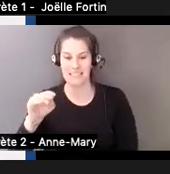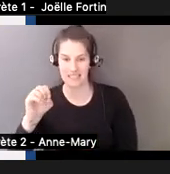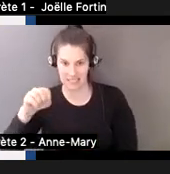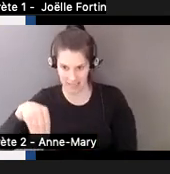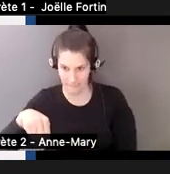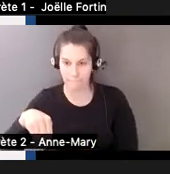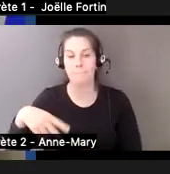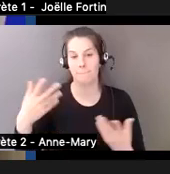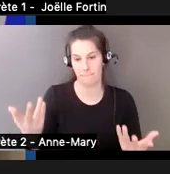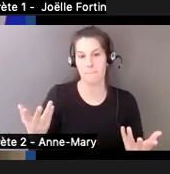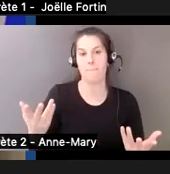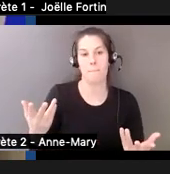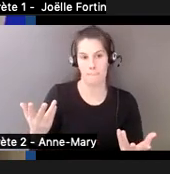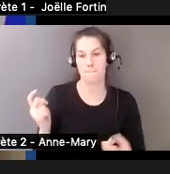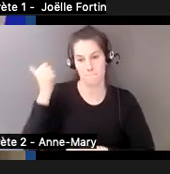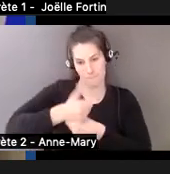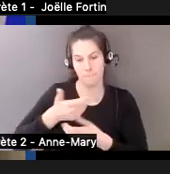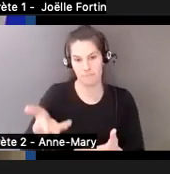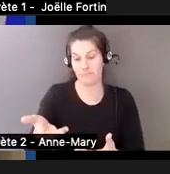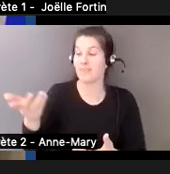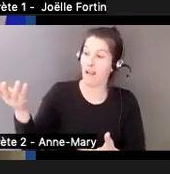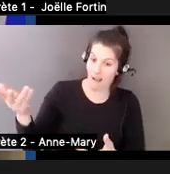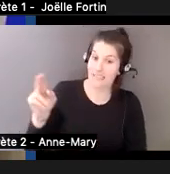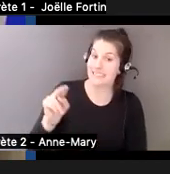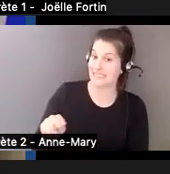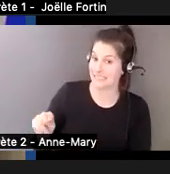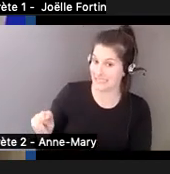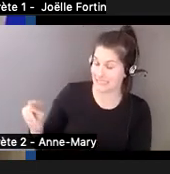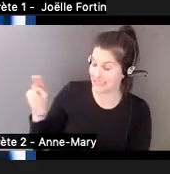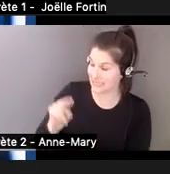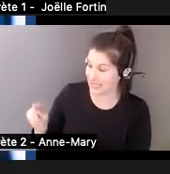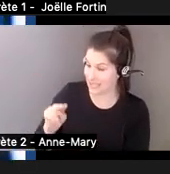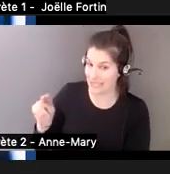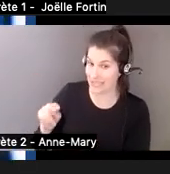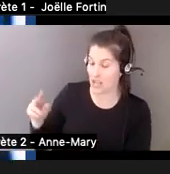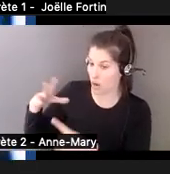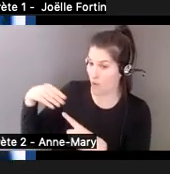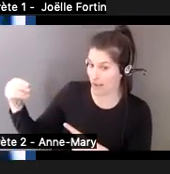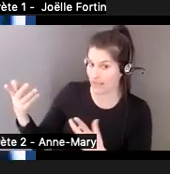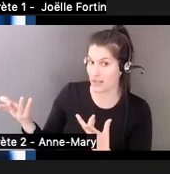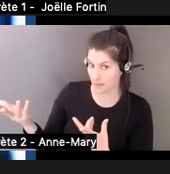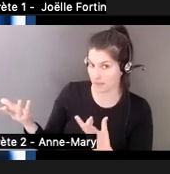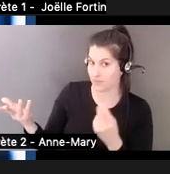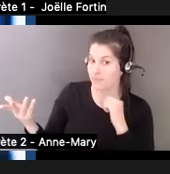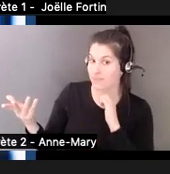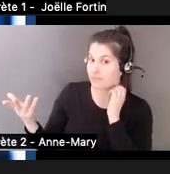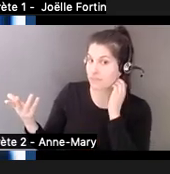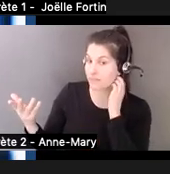barrière. C'est là que vous intervenez, Nicole Poirier, parce qu'effectivement, Blandine Prévost apprend à vivre avec sa